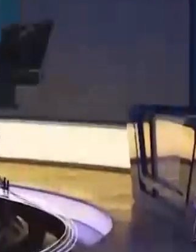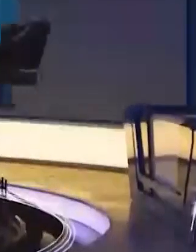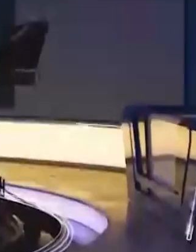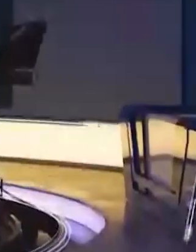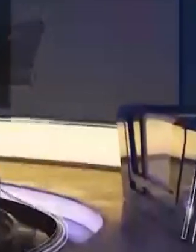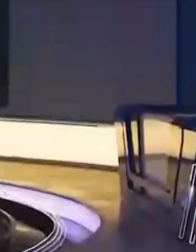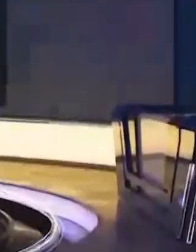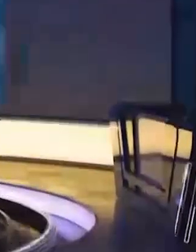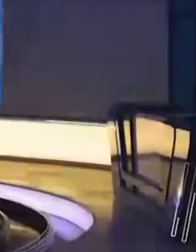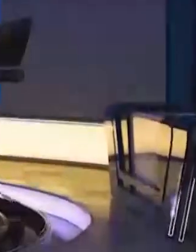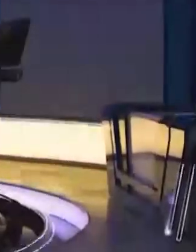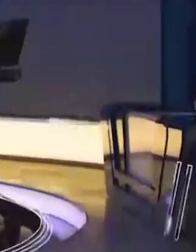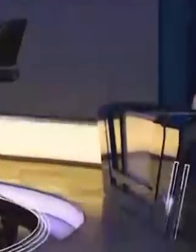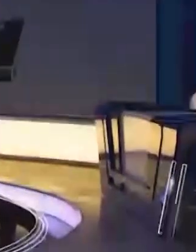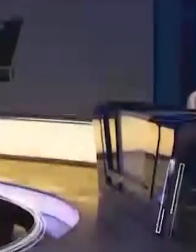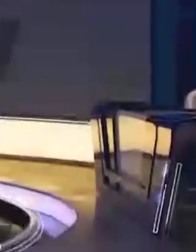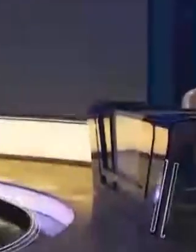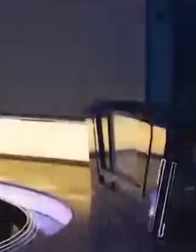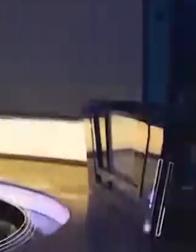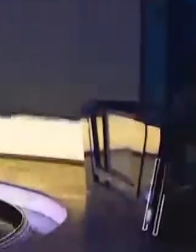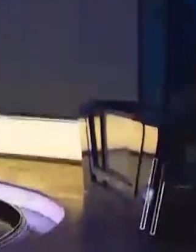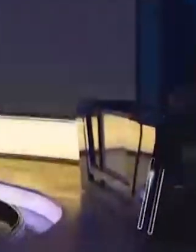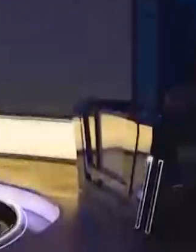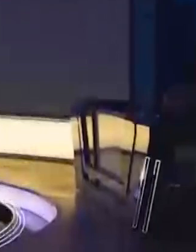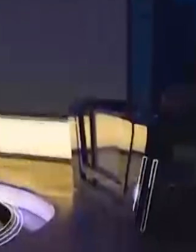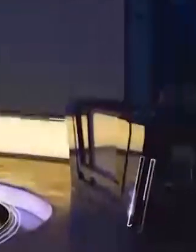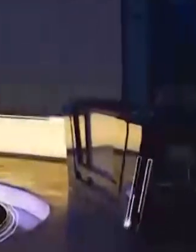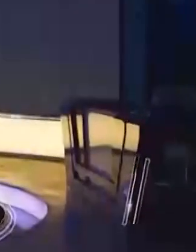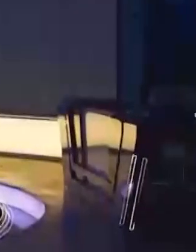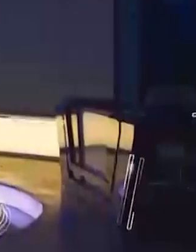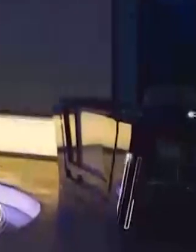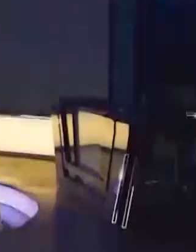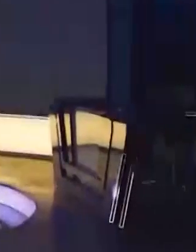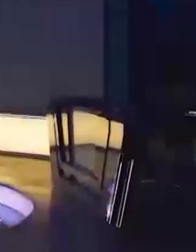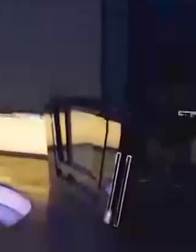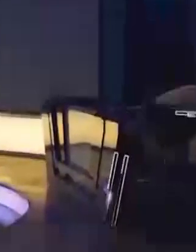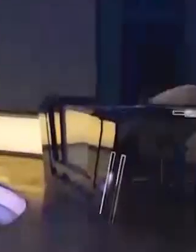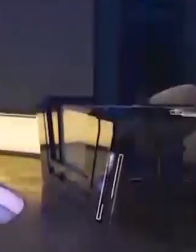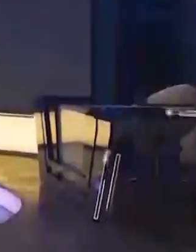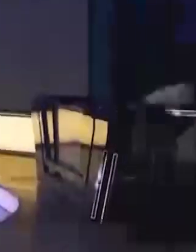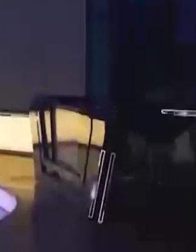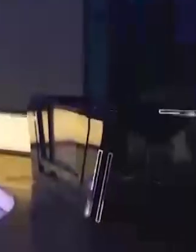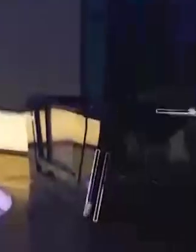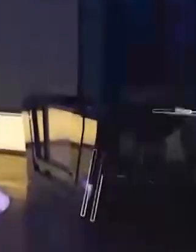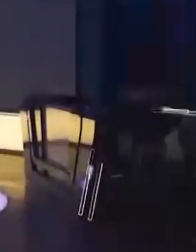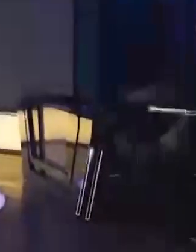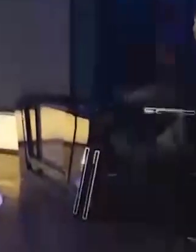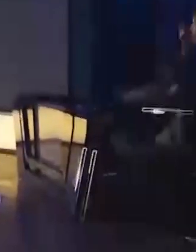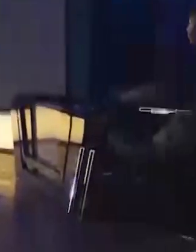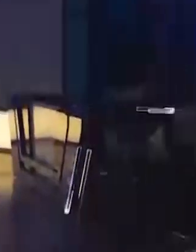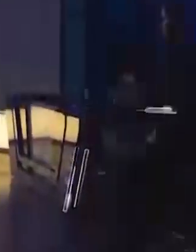Детский сад на 100 мест открыли. Открыли центр. Акция собрала участников всех действий. Самое важное в